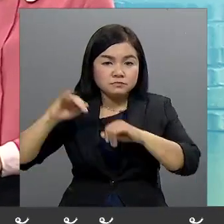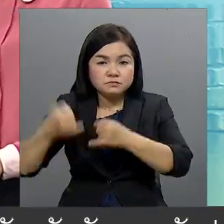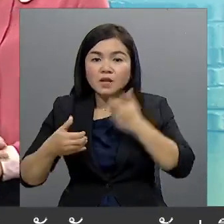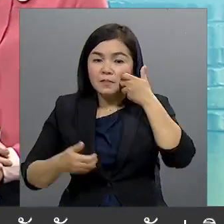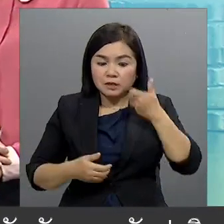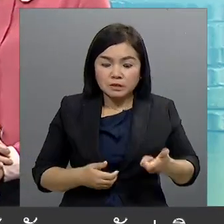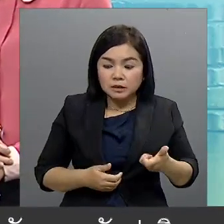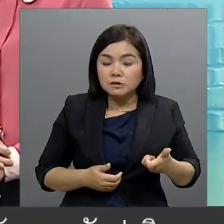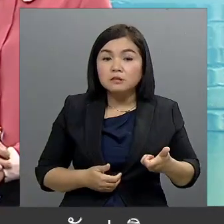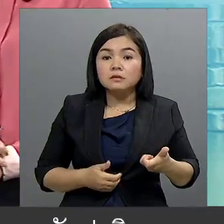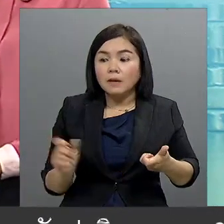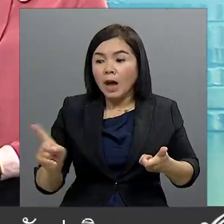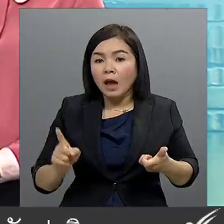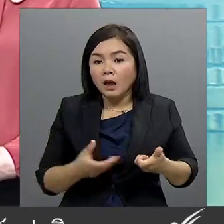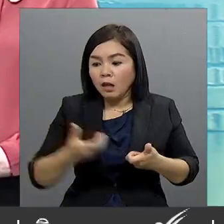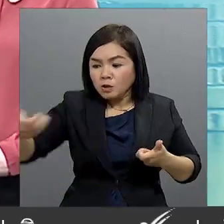มาด